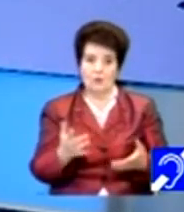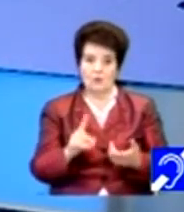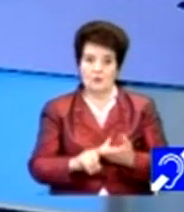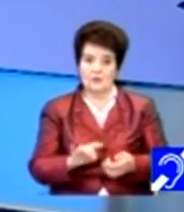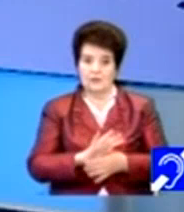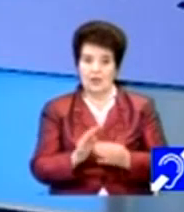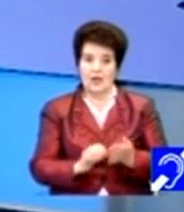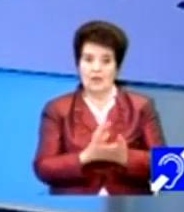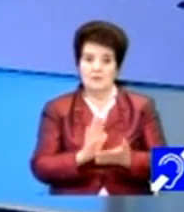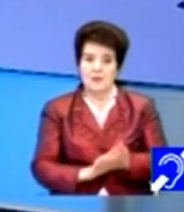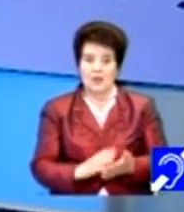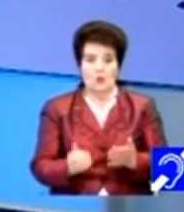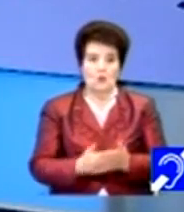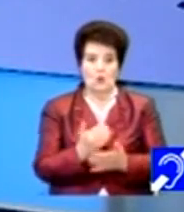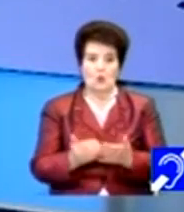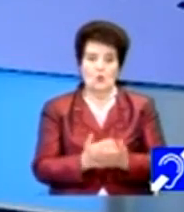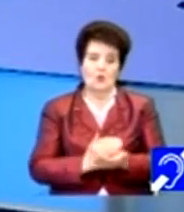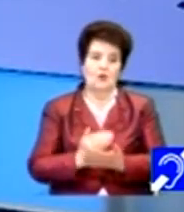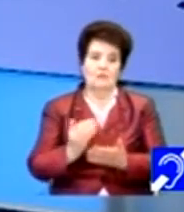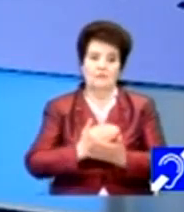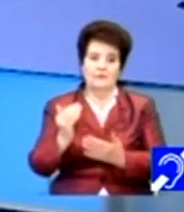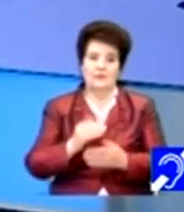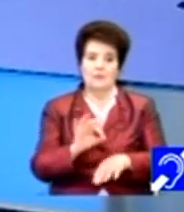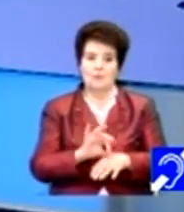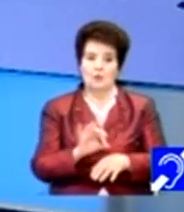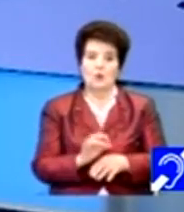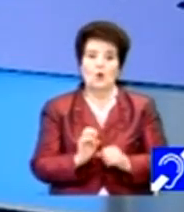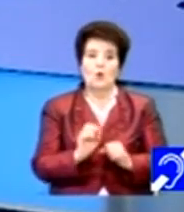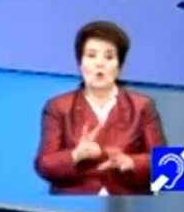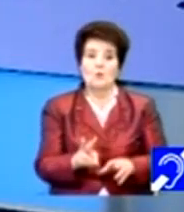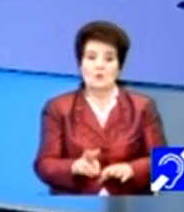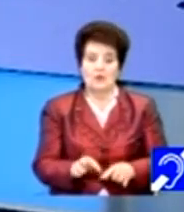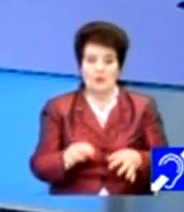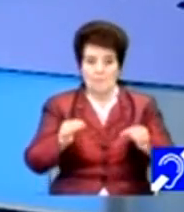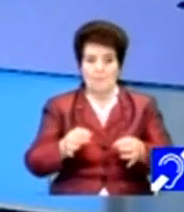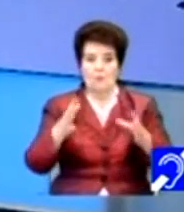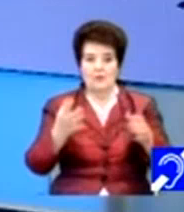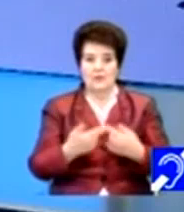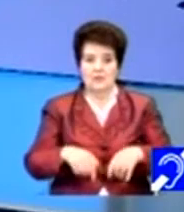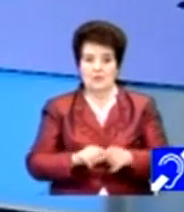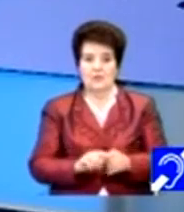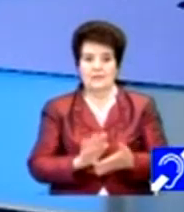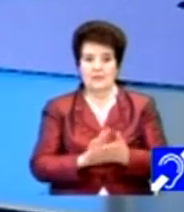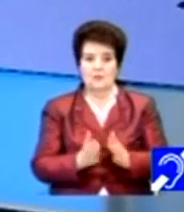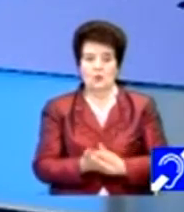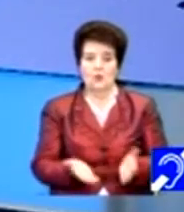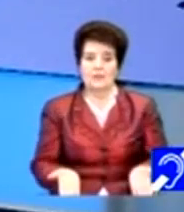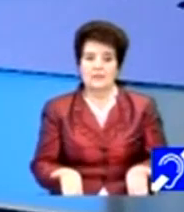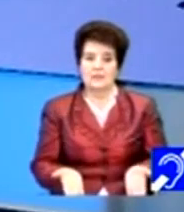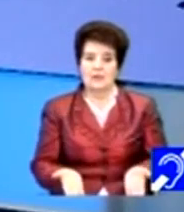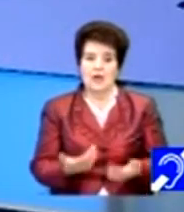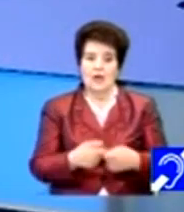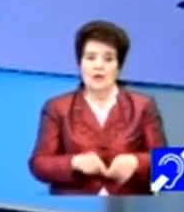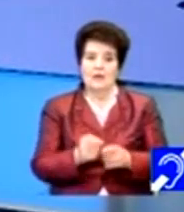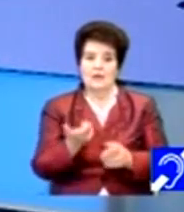infectare, înregistrăm zilnic noi și noi recorduri de îmbolnăviri. Cum oare ne-am pomenit cu toții în această situație? E tare greu de înțeles, dar